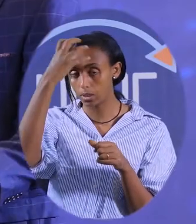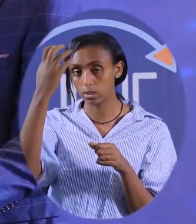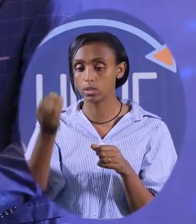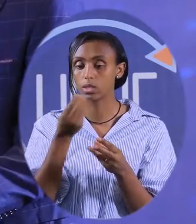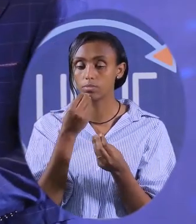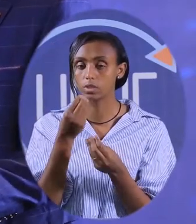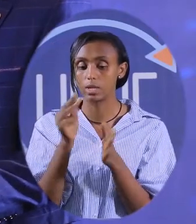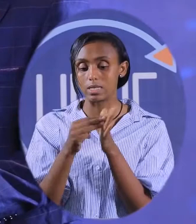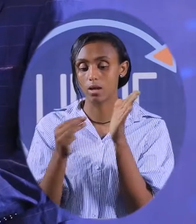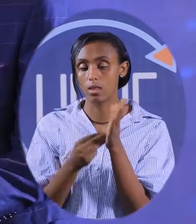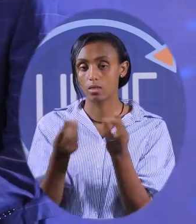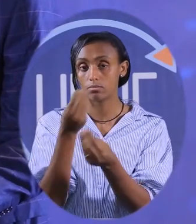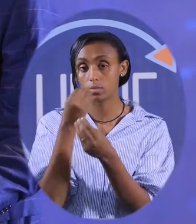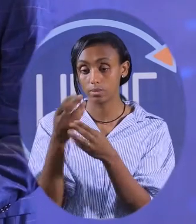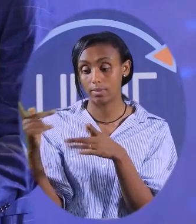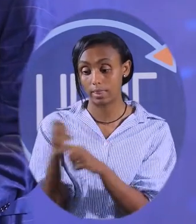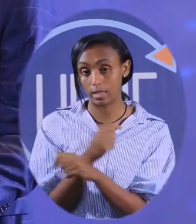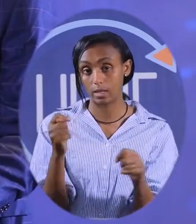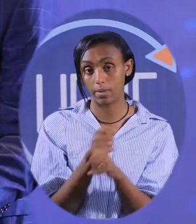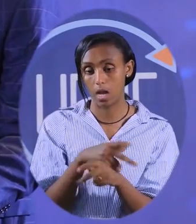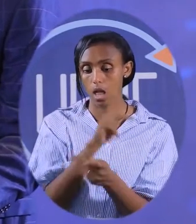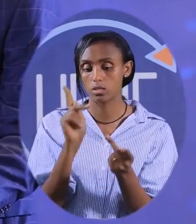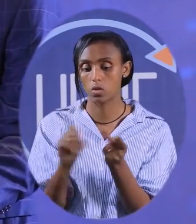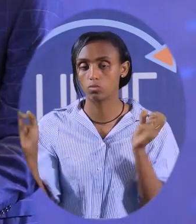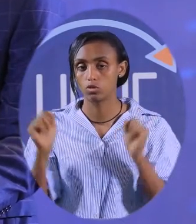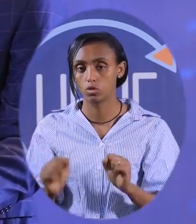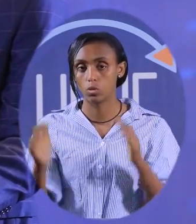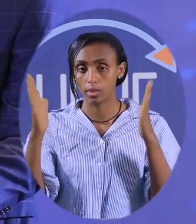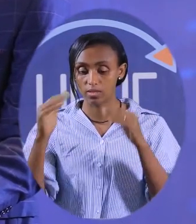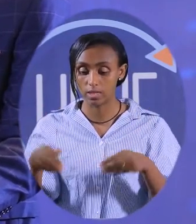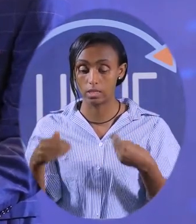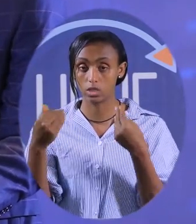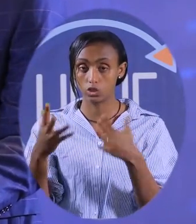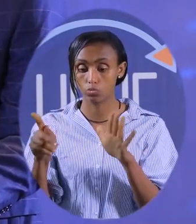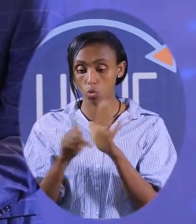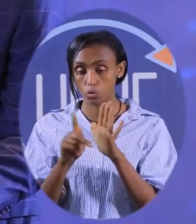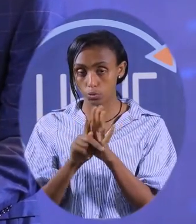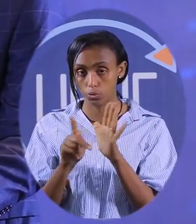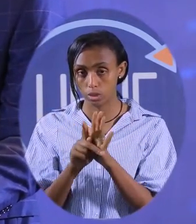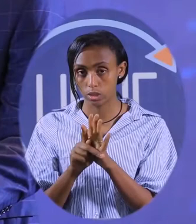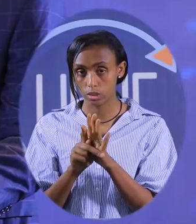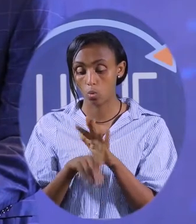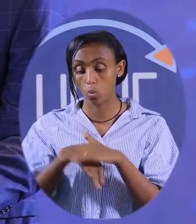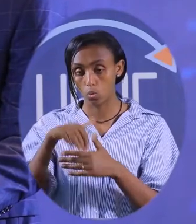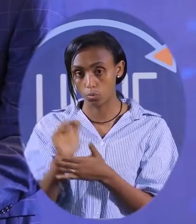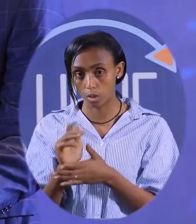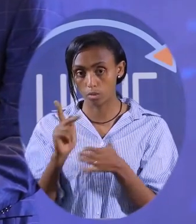የምግብና ሥርዓተ ምግብ ትግበራን ሊያሳኩ የሚችሉ ተስፋ ሰጪ ፖሊሲ